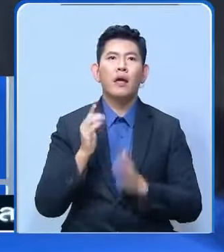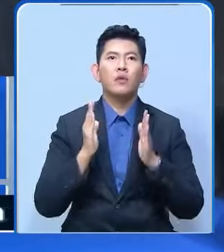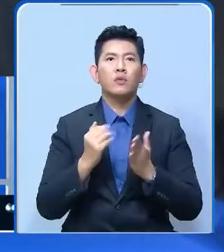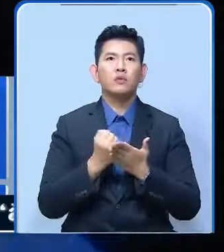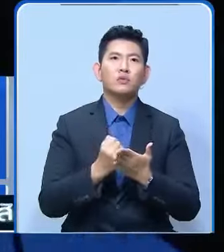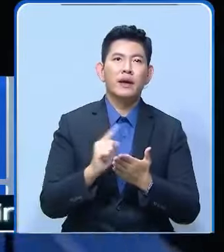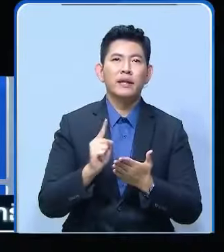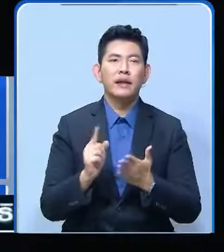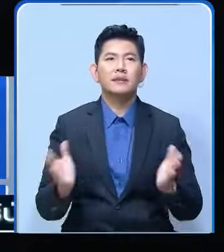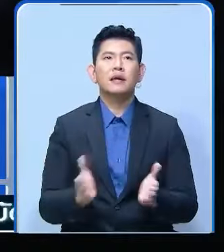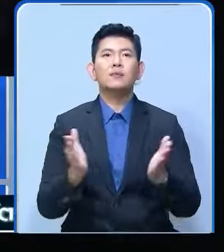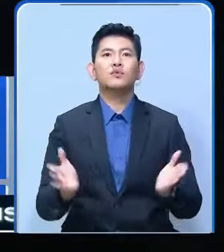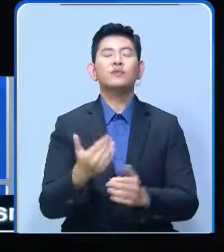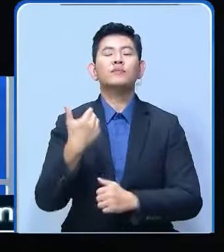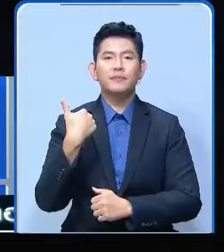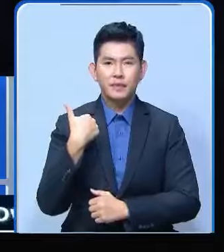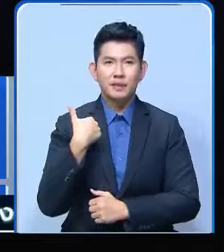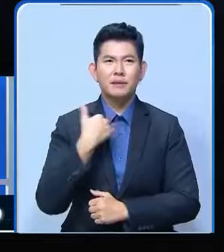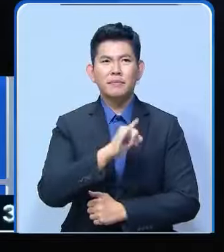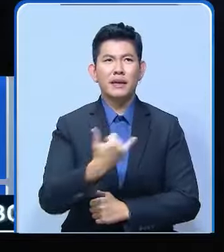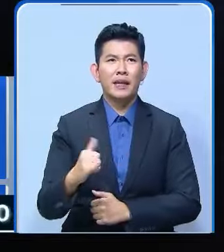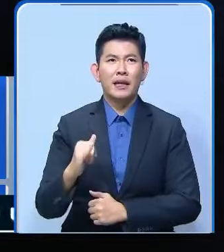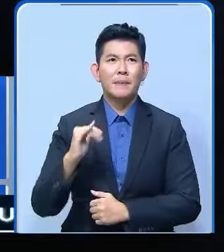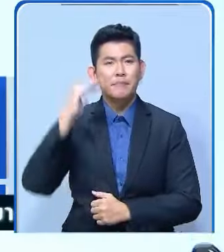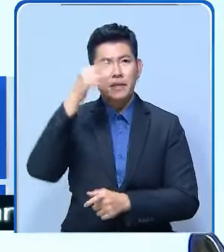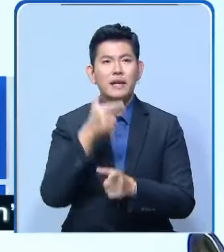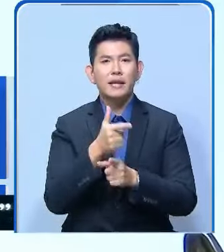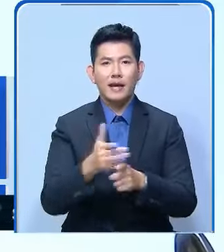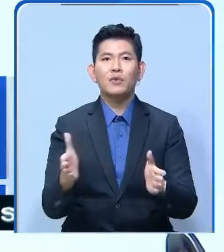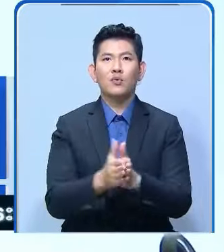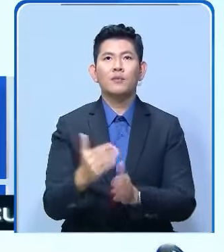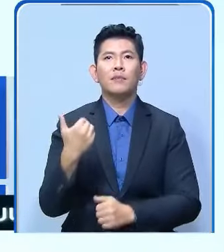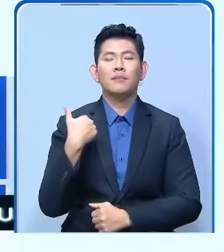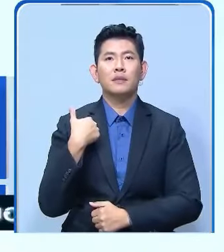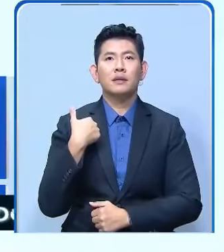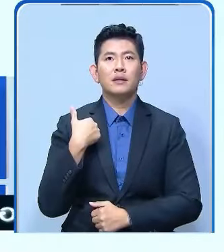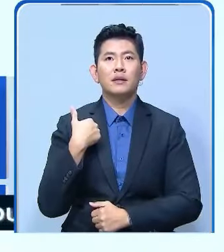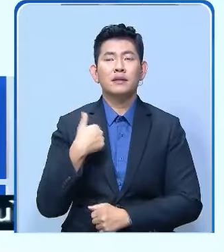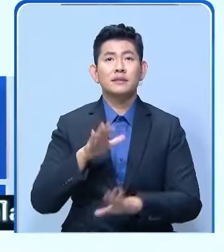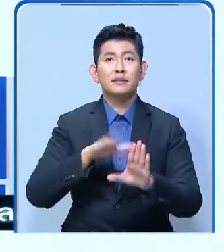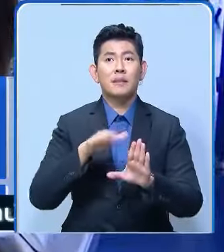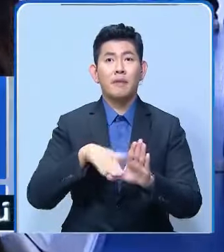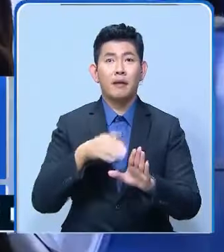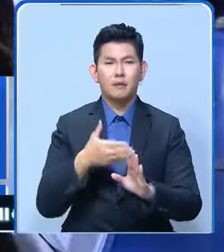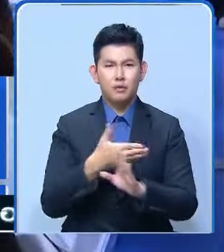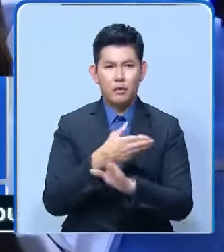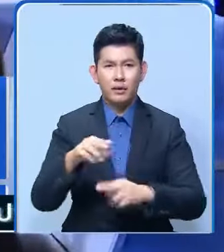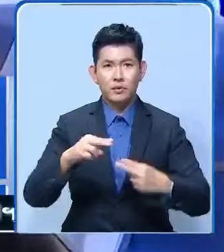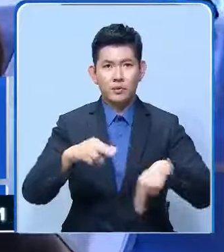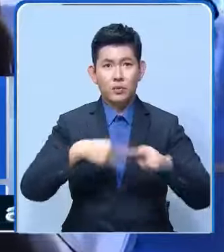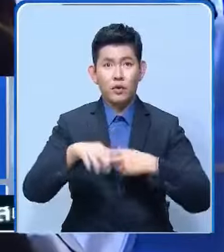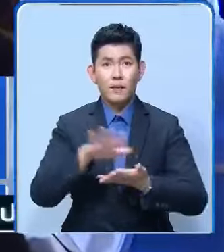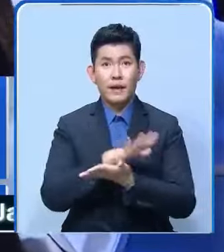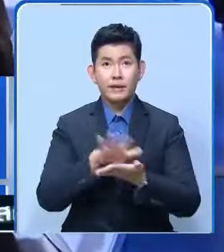จ๊ดันมาช่วยสนับสนุนก็มีบางคนมากับพี่เลี้ยงก็มี ค่ะ ก่อนจะมาสมัครเข้าไปดูรายละเอียดกันก่อนเตรียมเอกสารมาให้ครบ